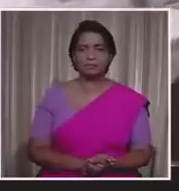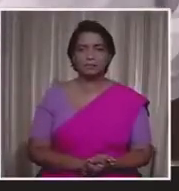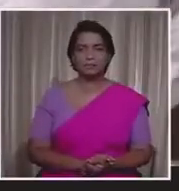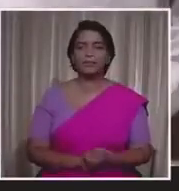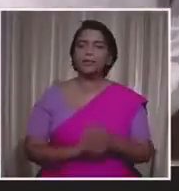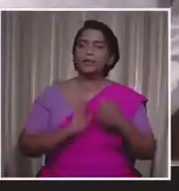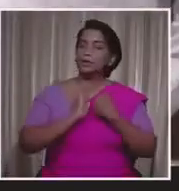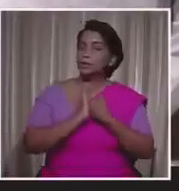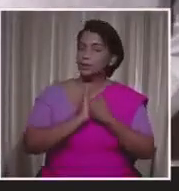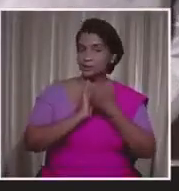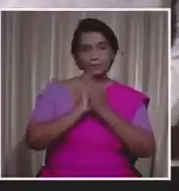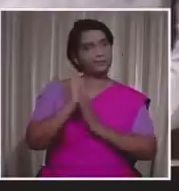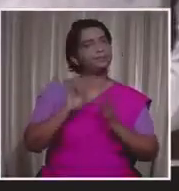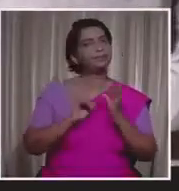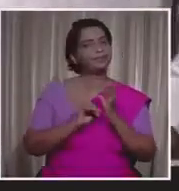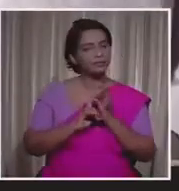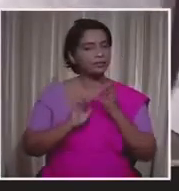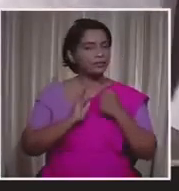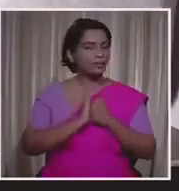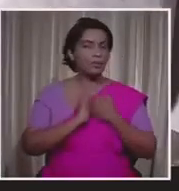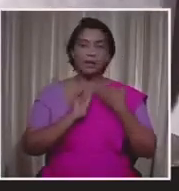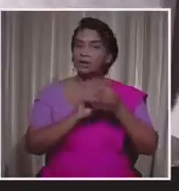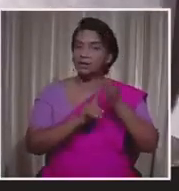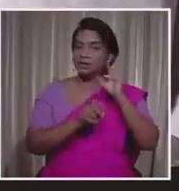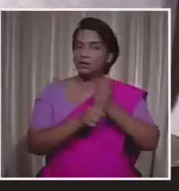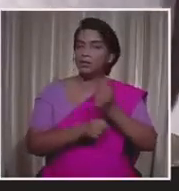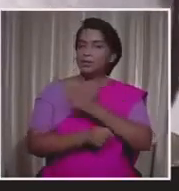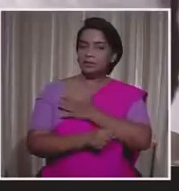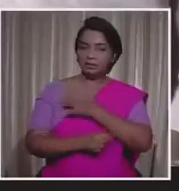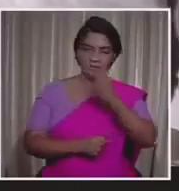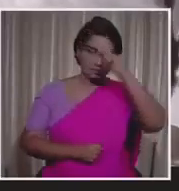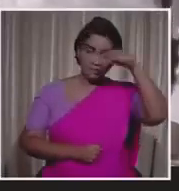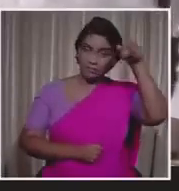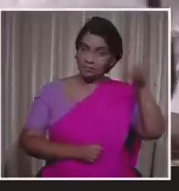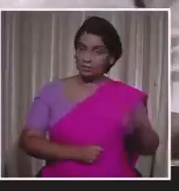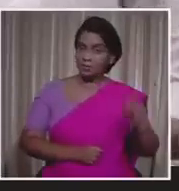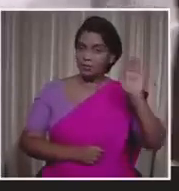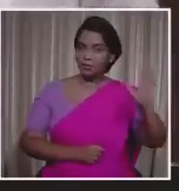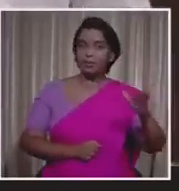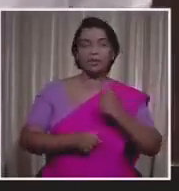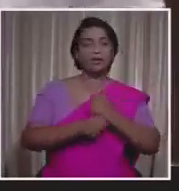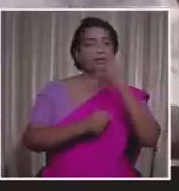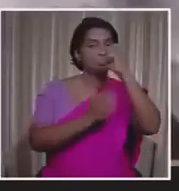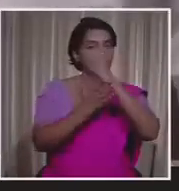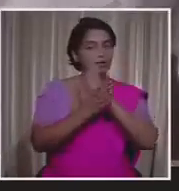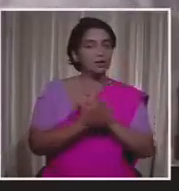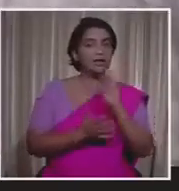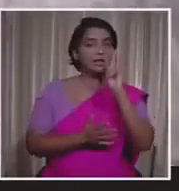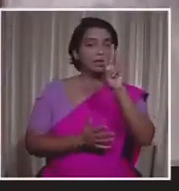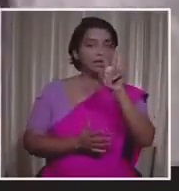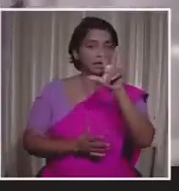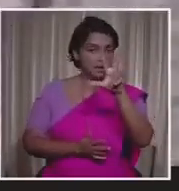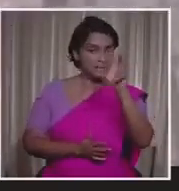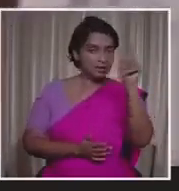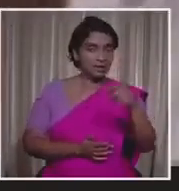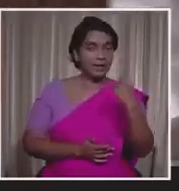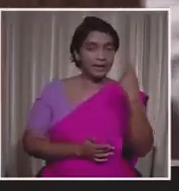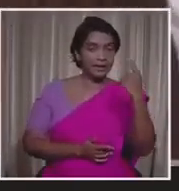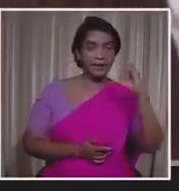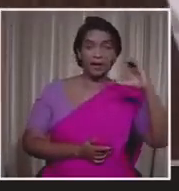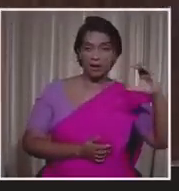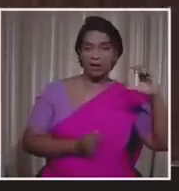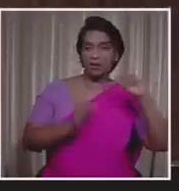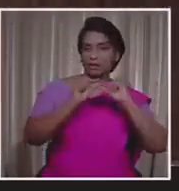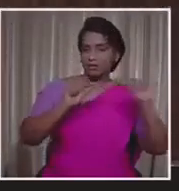ගරු මන්ත්‍රීවරුනි අතිගරු ජනාධිපති ගෝඨාභය රාජපක්ෂ මහතා විසින් ආණ්ඩුක්‍රම ව්‍යවස්ථාවේ 38(1) ආ ව්‍යවස්ථා